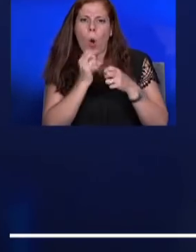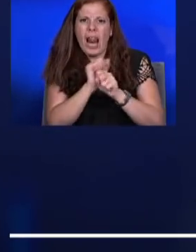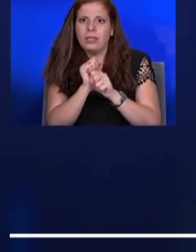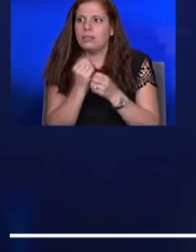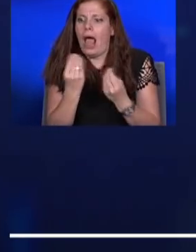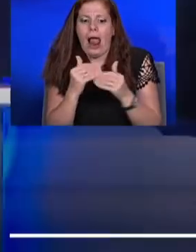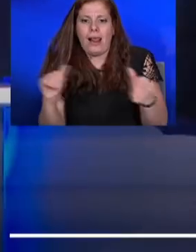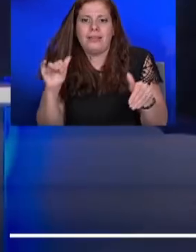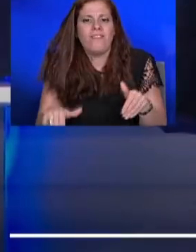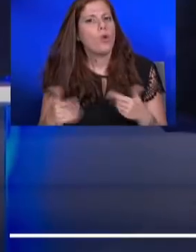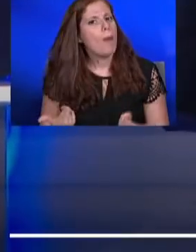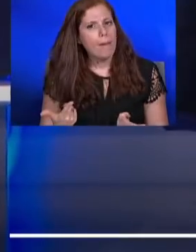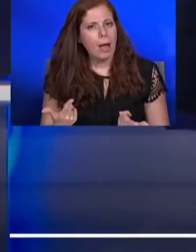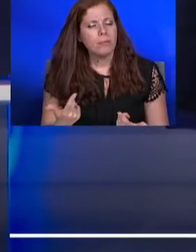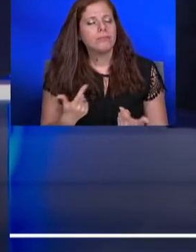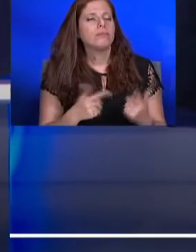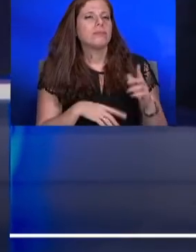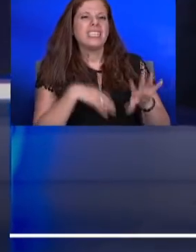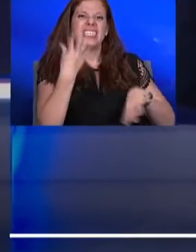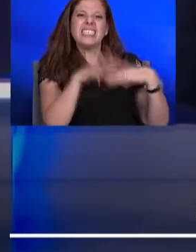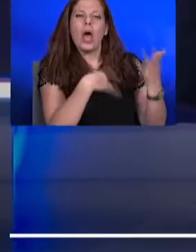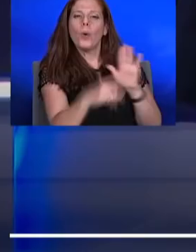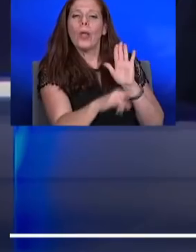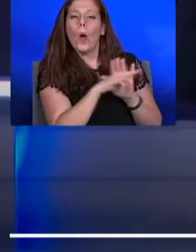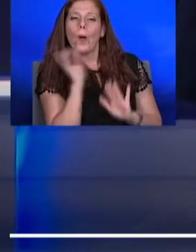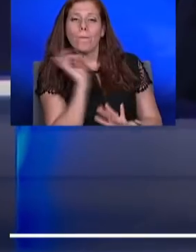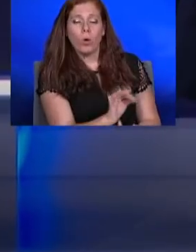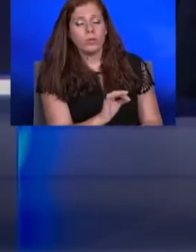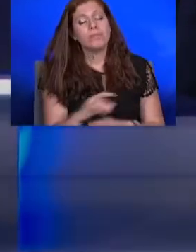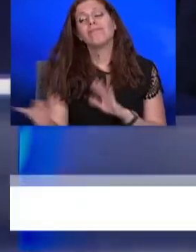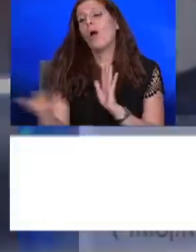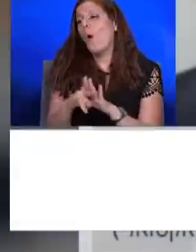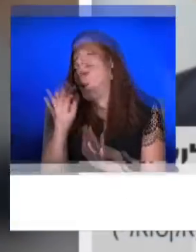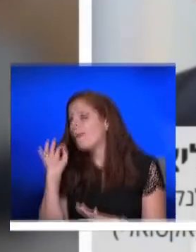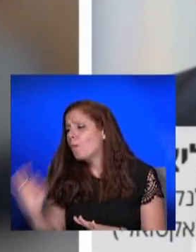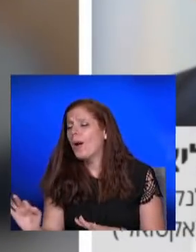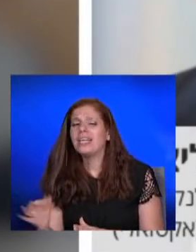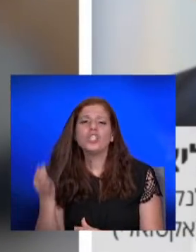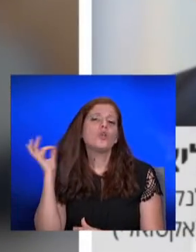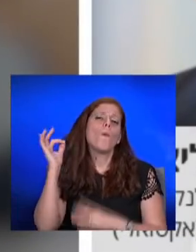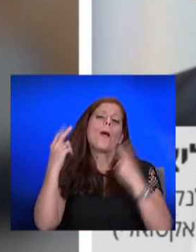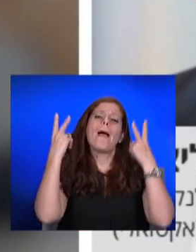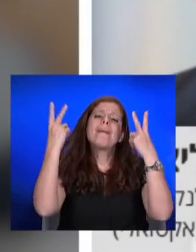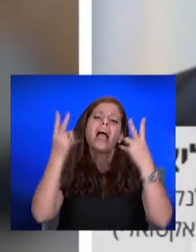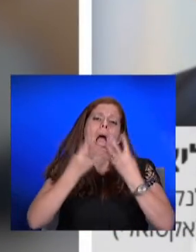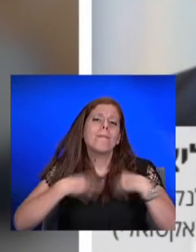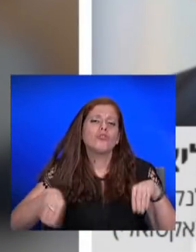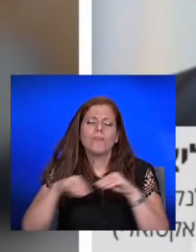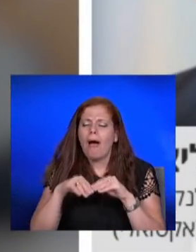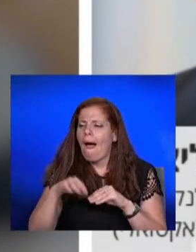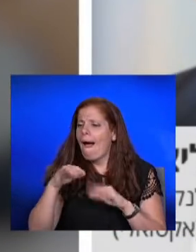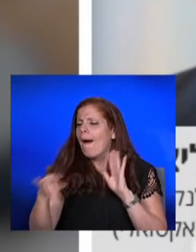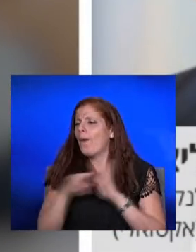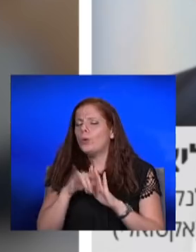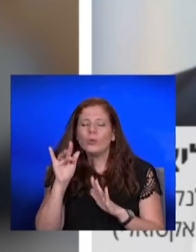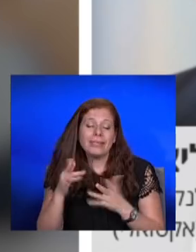הפוגעני, ראיתי את הניסוח הזה. החוק הפוגעני, החוק שפוגע בקדושת ערכי המשפחה, החוק שהוא מטריס כנגד ההלכה. יש כל מיני ניסוחים, אנחנו נראה